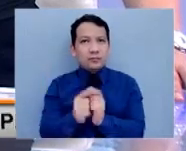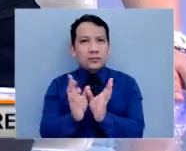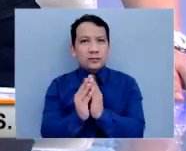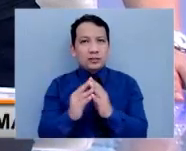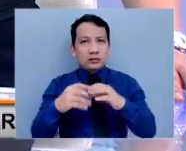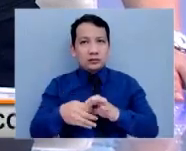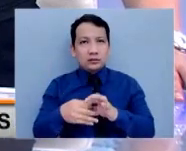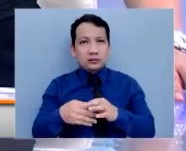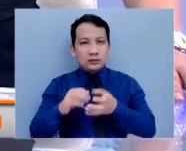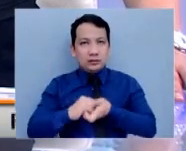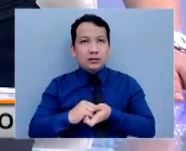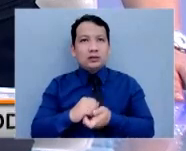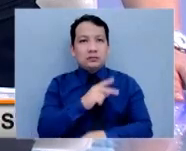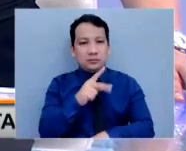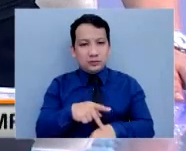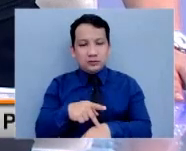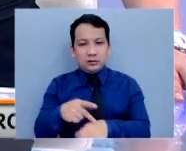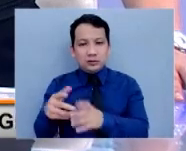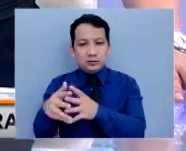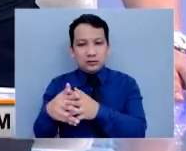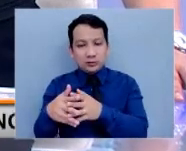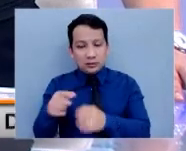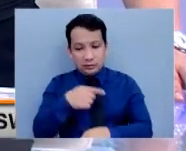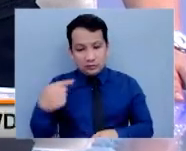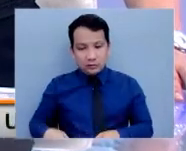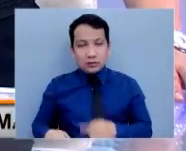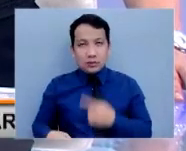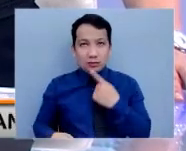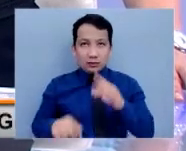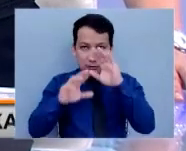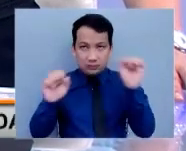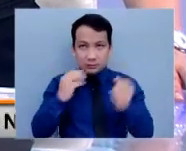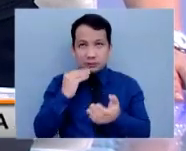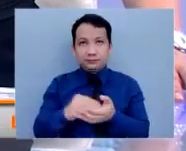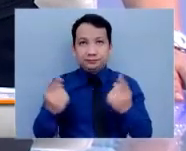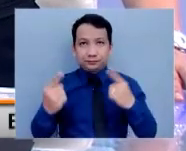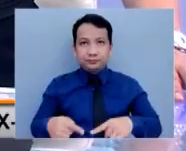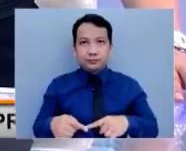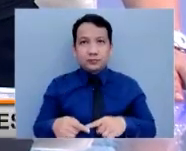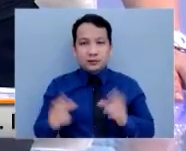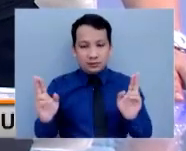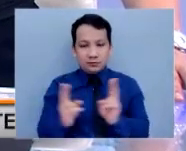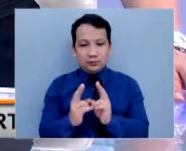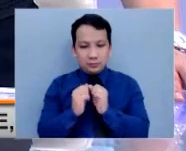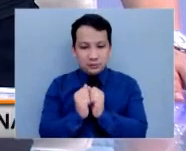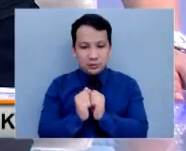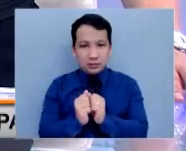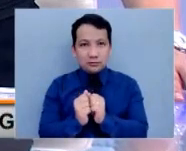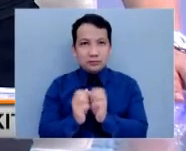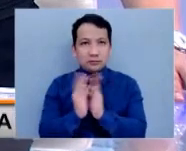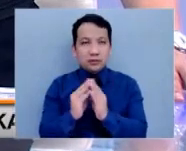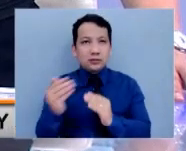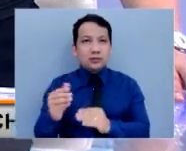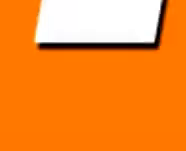ng dalawang bansa. May mensahe naman si Pangulong Bongbong Marcos sa nangyaring reunion. Nasa frontline ng balita niyan, si